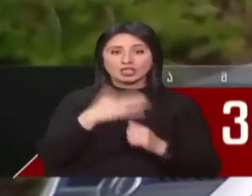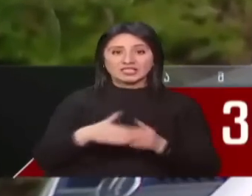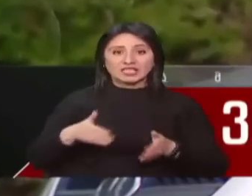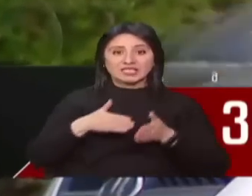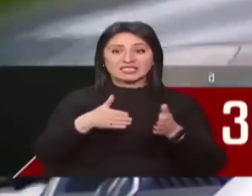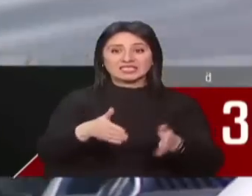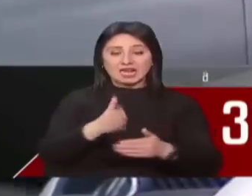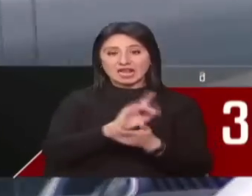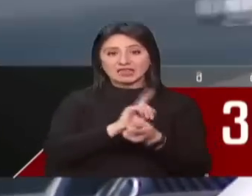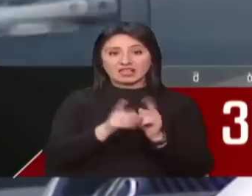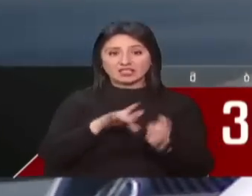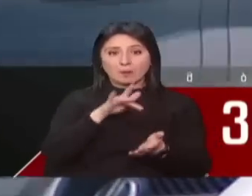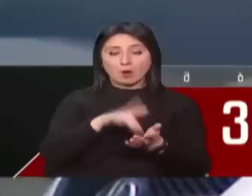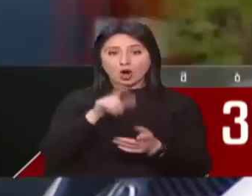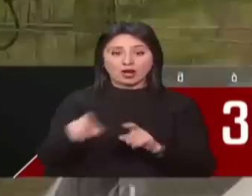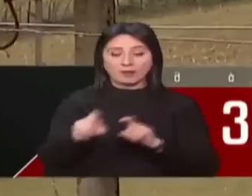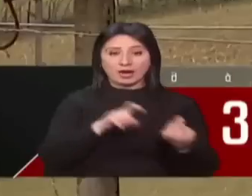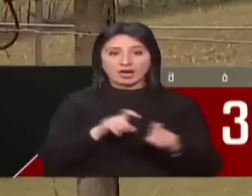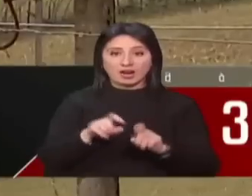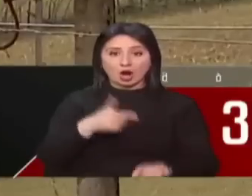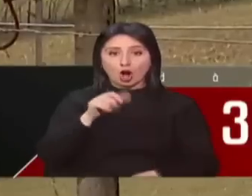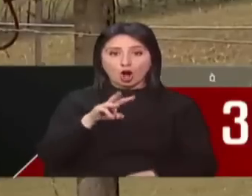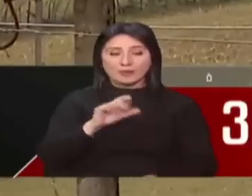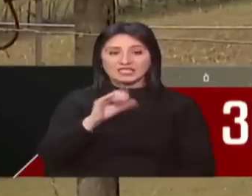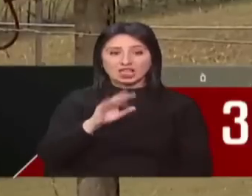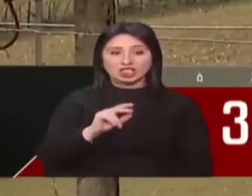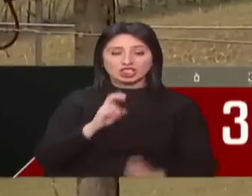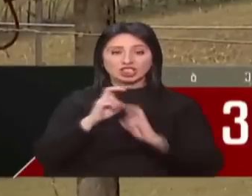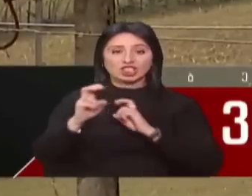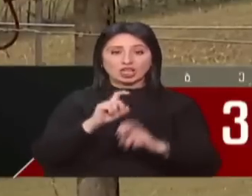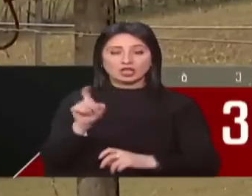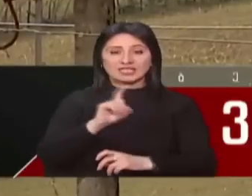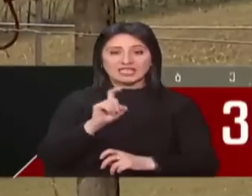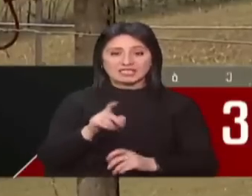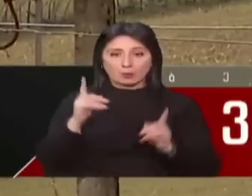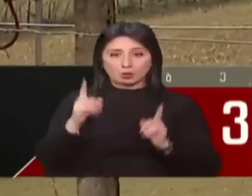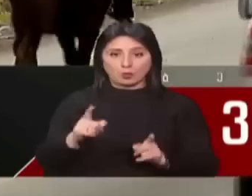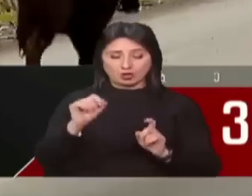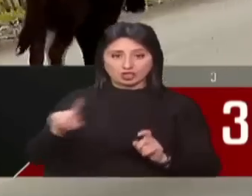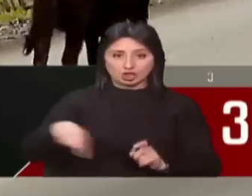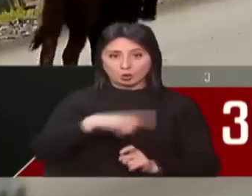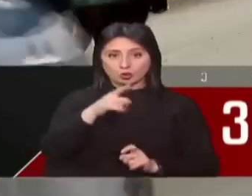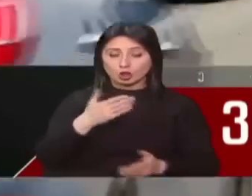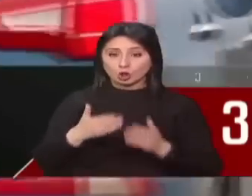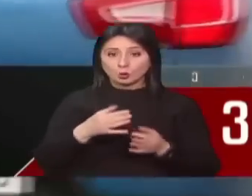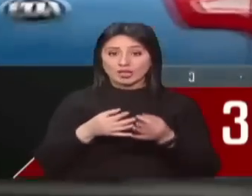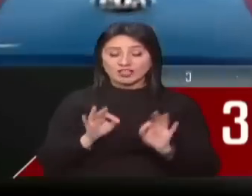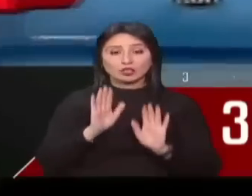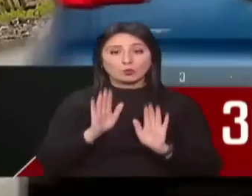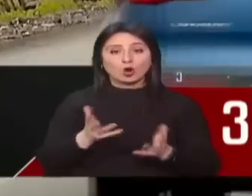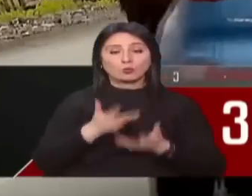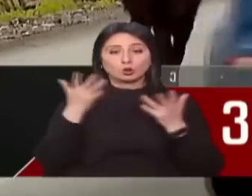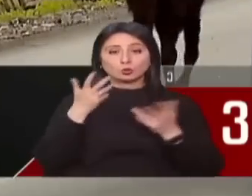ცენტრალური მაგისტრალის ნაცვლად მოქალაქეებს გადაადგილება გომის საჩხერე ჭიათურა ზესტაფონის მონაკვეთზე შეუძლიათ, თუმცა დაშვებულია